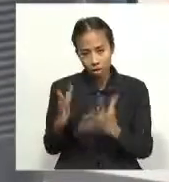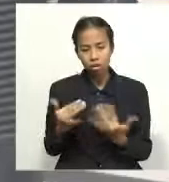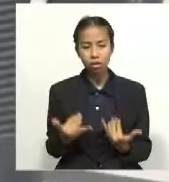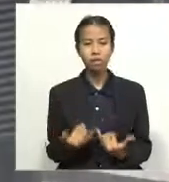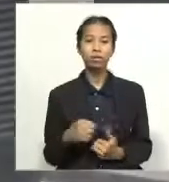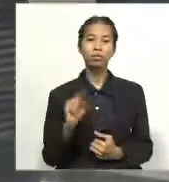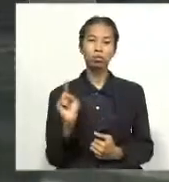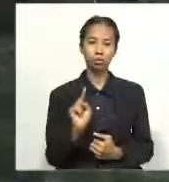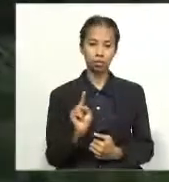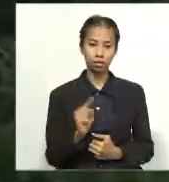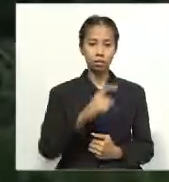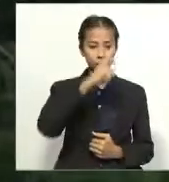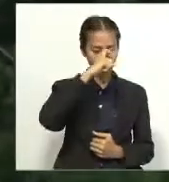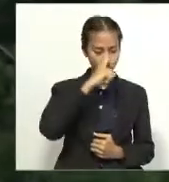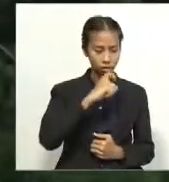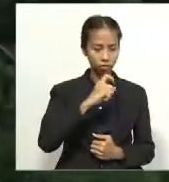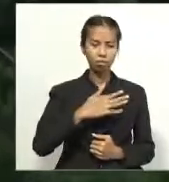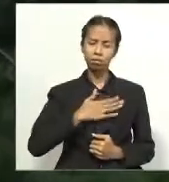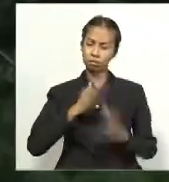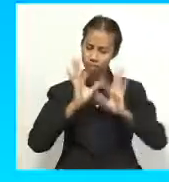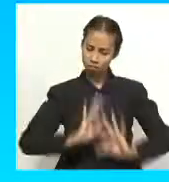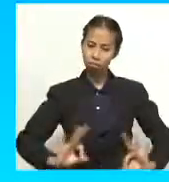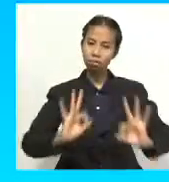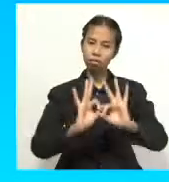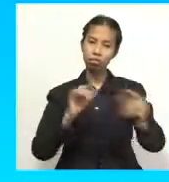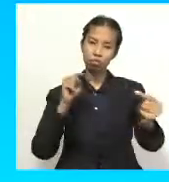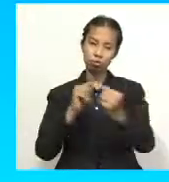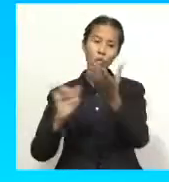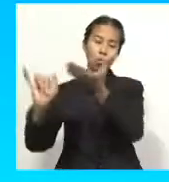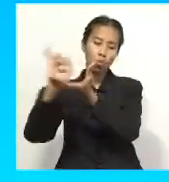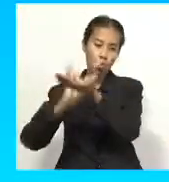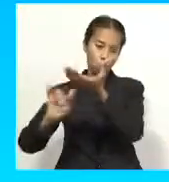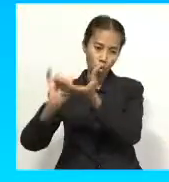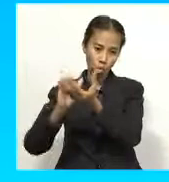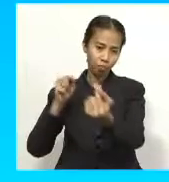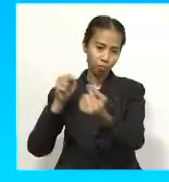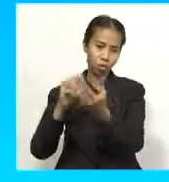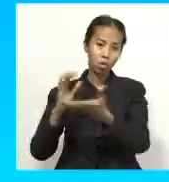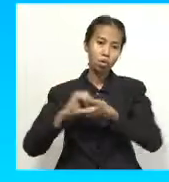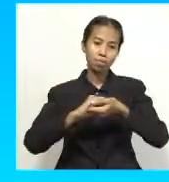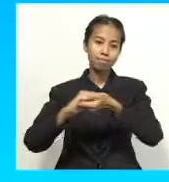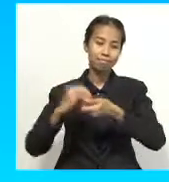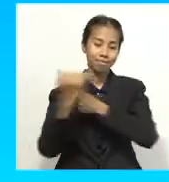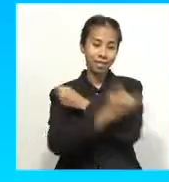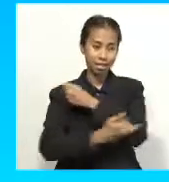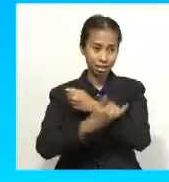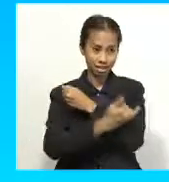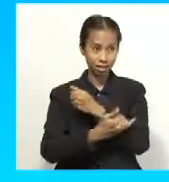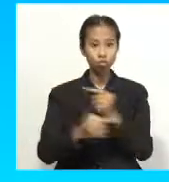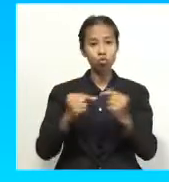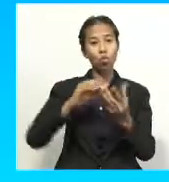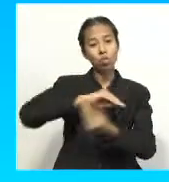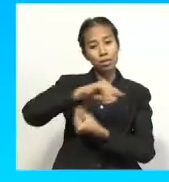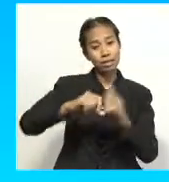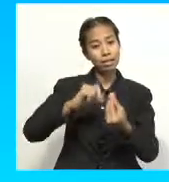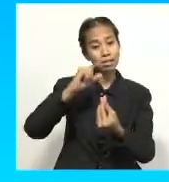ดงให้เห็นด้วยนะคะว่าประเทศไทยนั้นมีความสำคัญสำหรับภูมิภาคยุโรปทั้งด้านความสัมพันธ์ระหว่างประเทศทางเศรษฐกิจและ